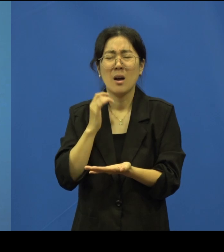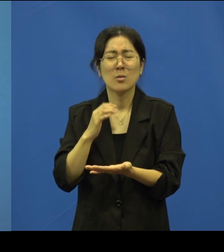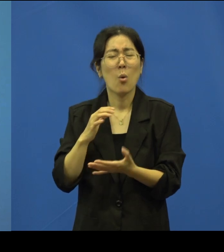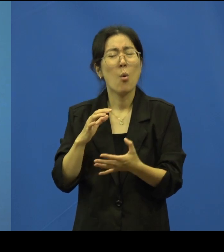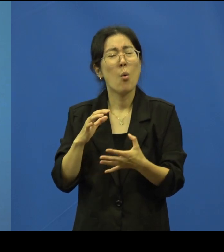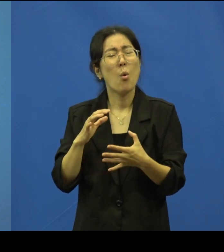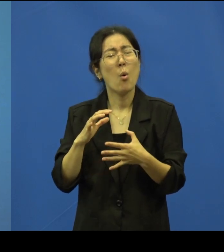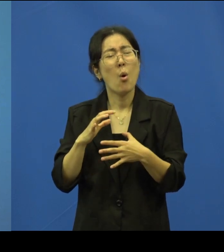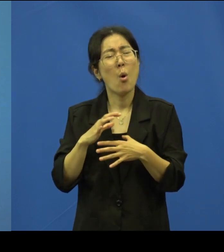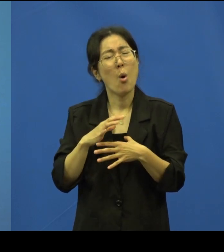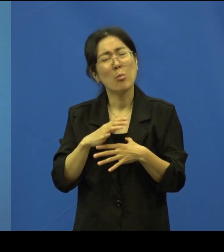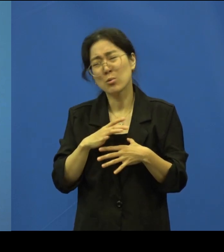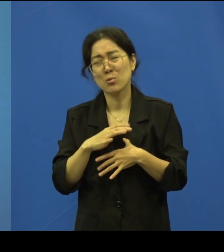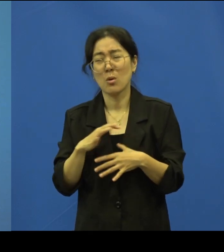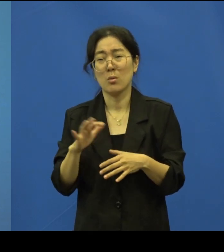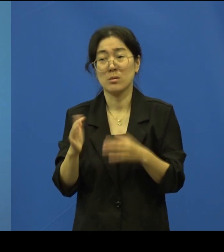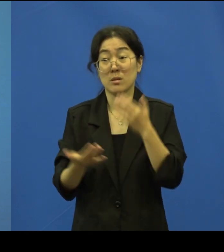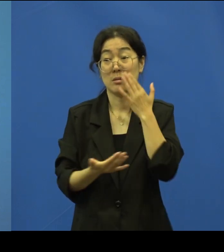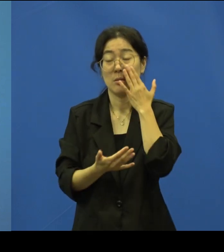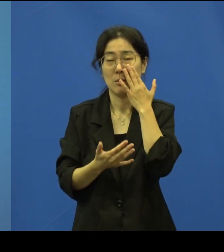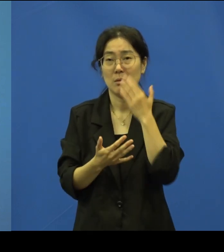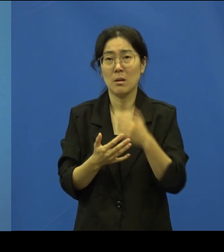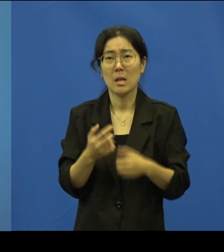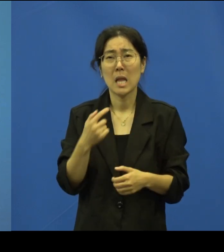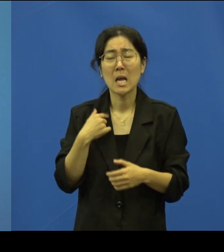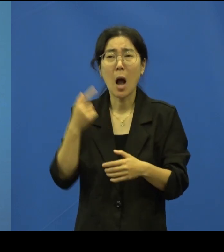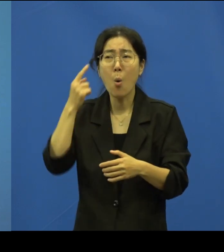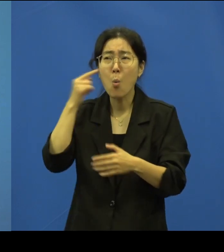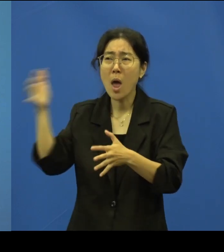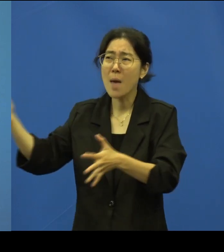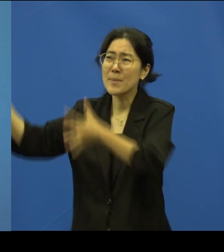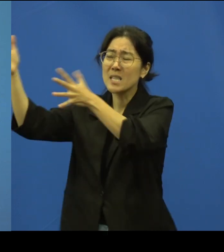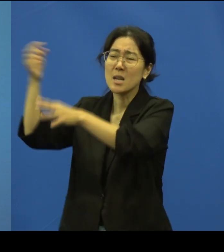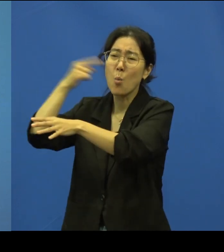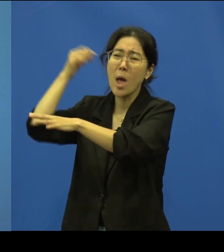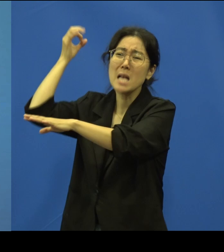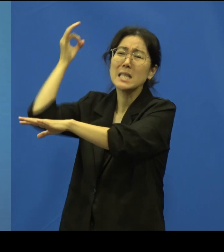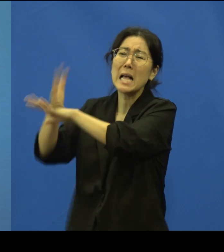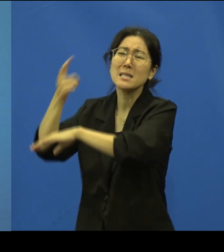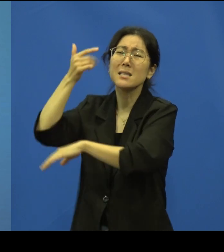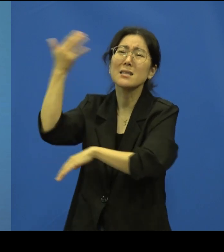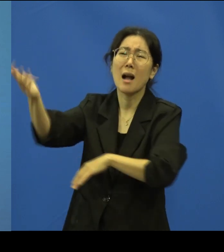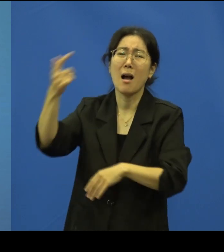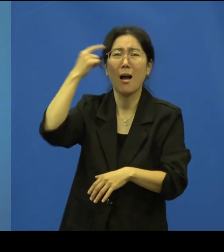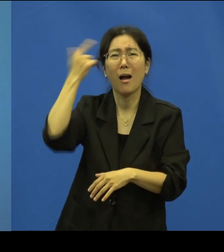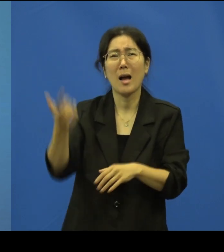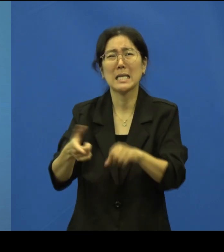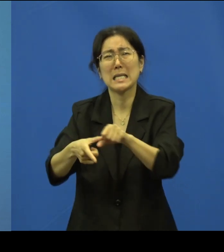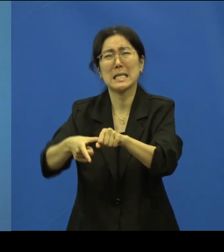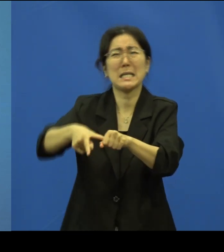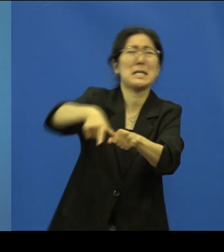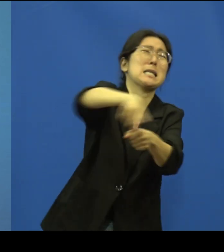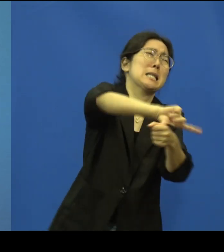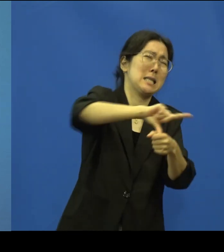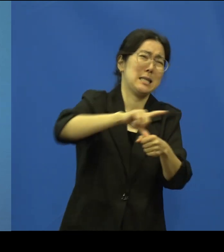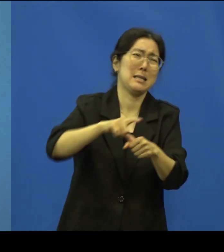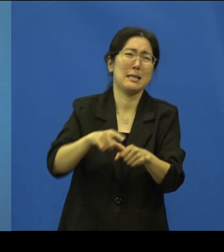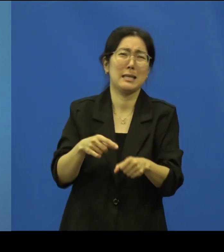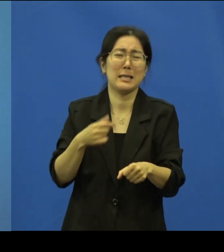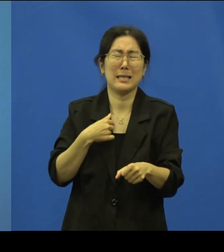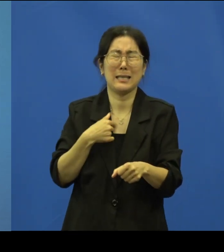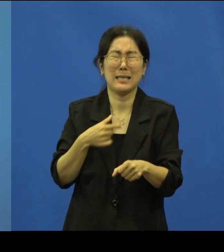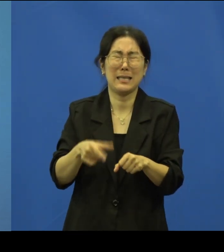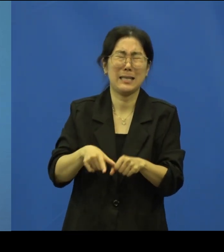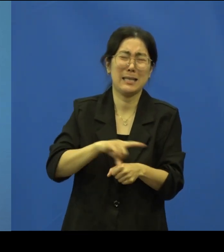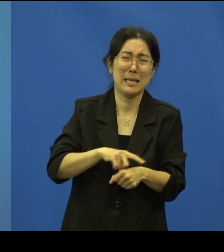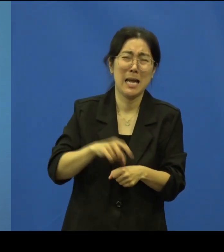두렵고 내가 이걸 왜 했을까? 다시 시간만 돌릴 수 있다면 물리고 싶은